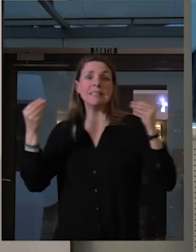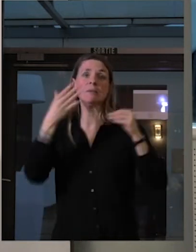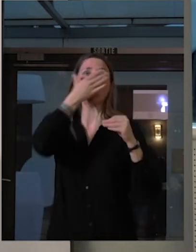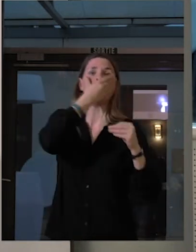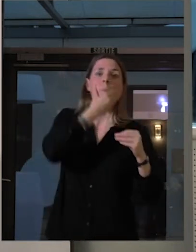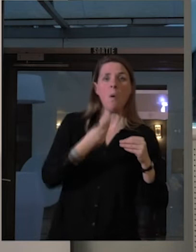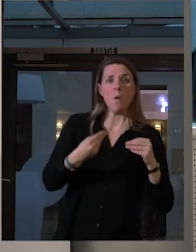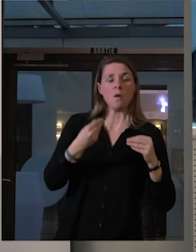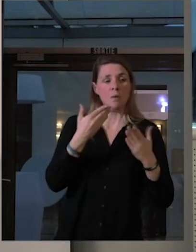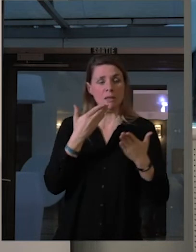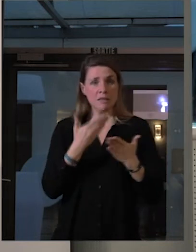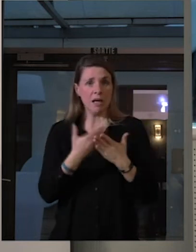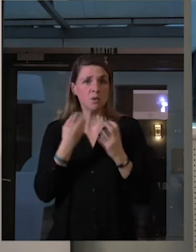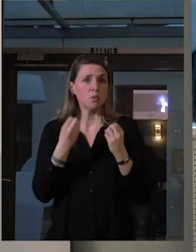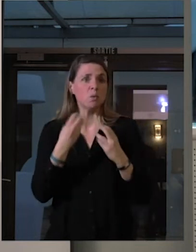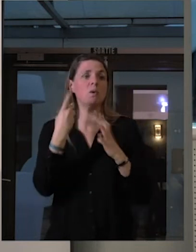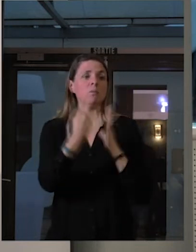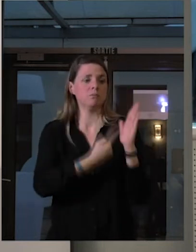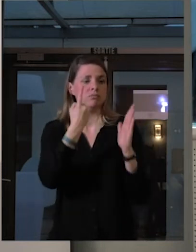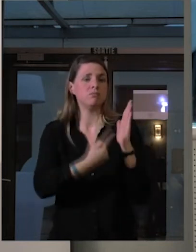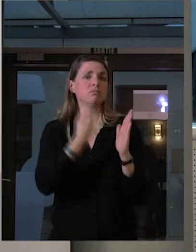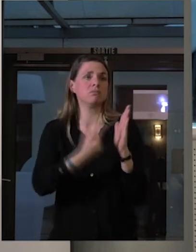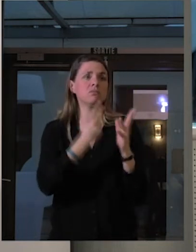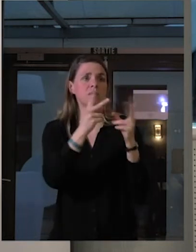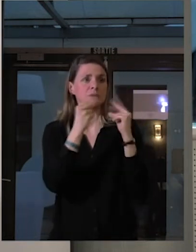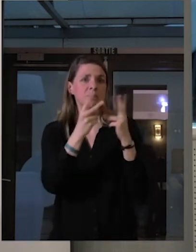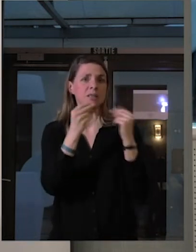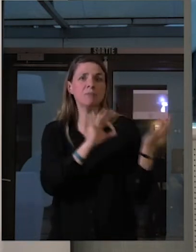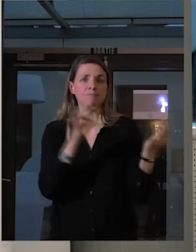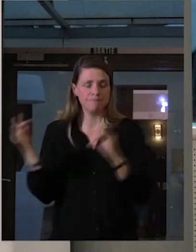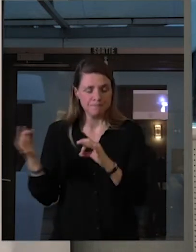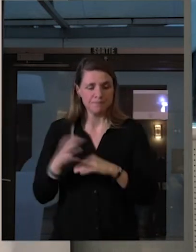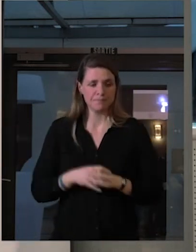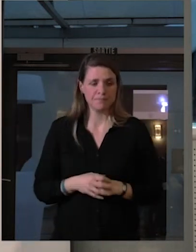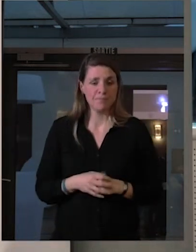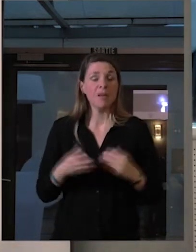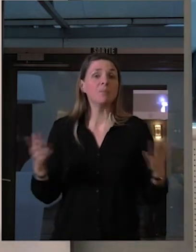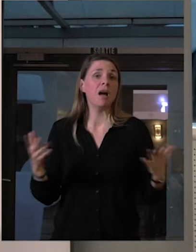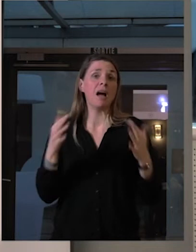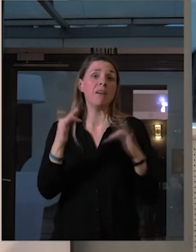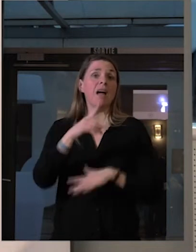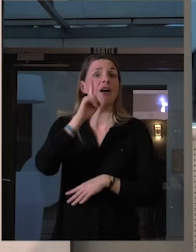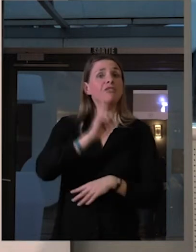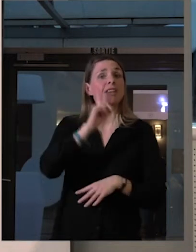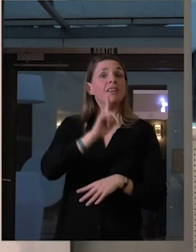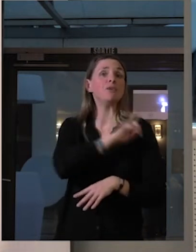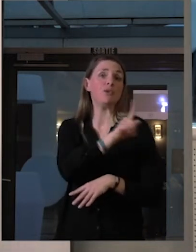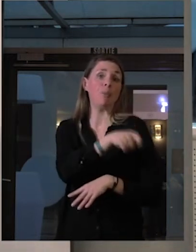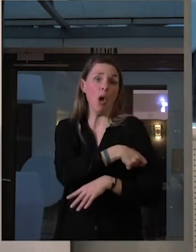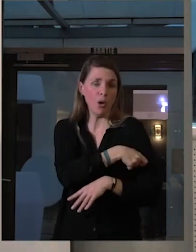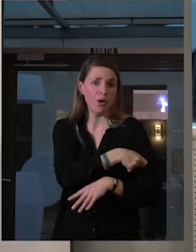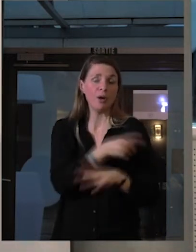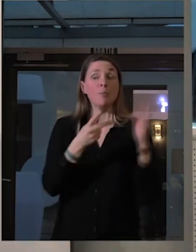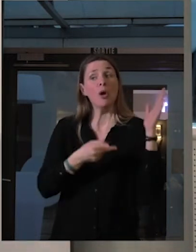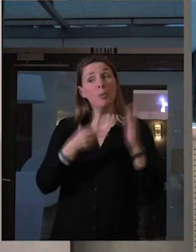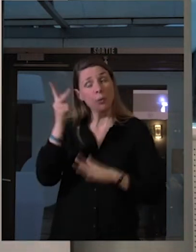quelque chose qui revient très, très, très régulièrement, surtout quand on va parler des filles qui font du sport, encore plus